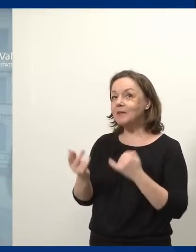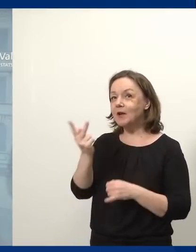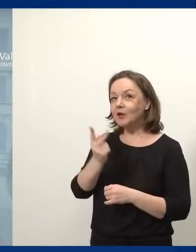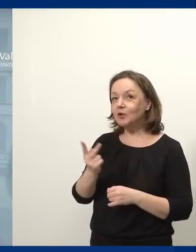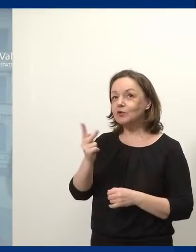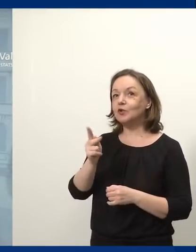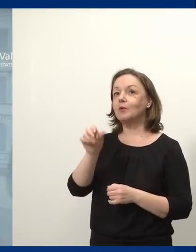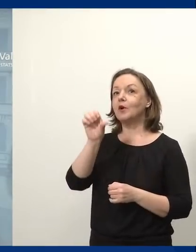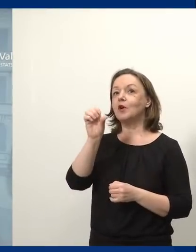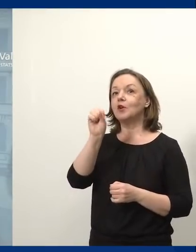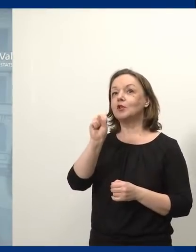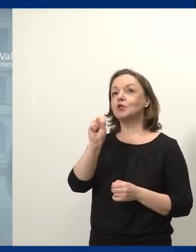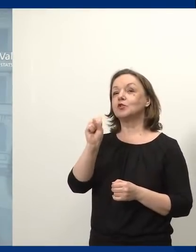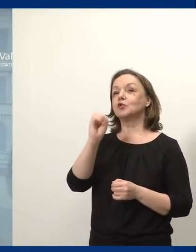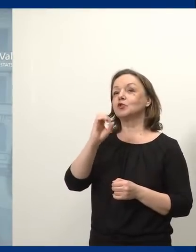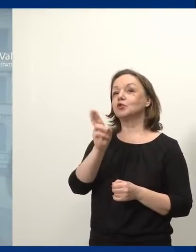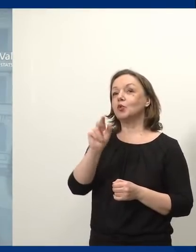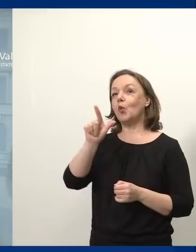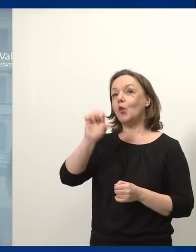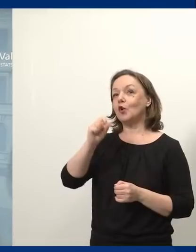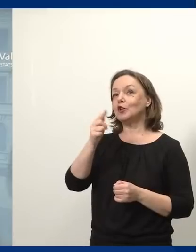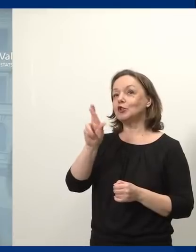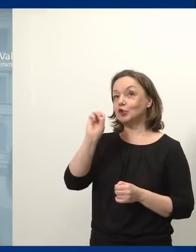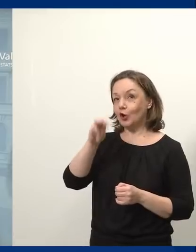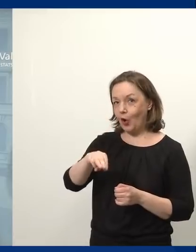Heidi Sulström, Yle. Ole hyvä.